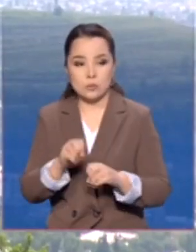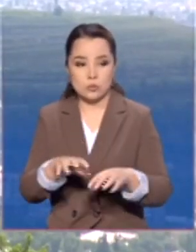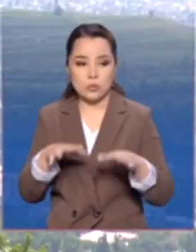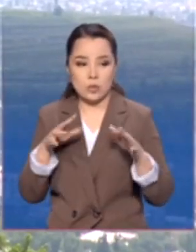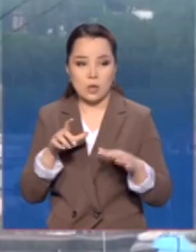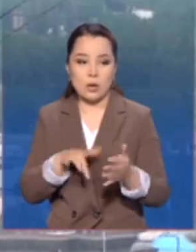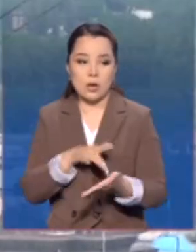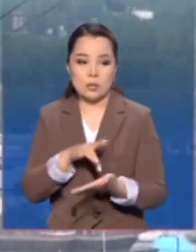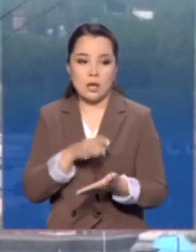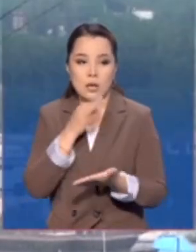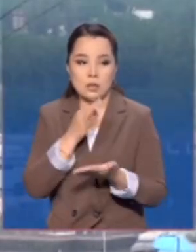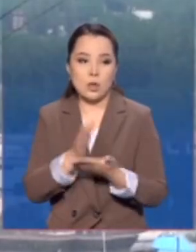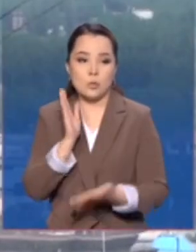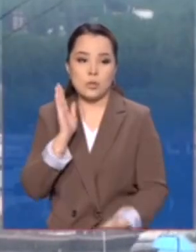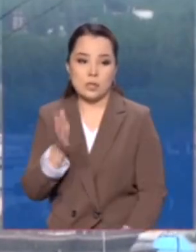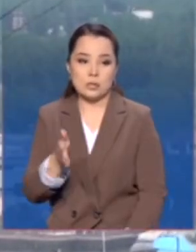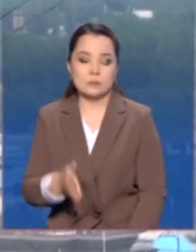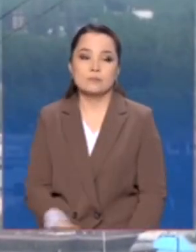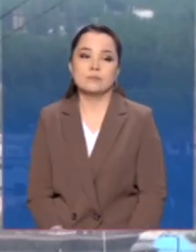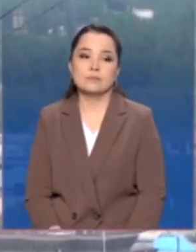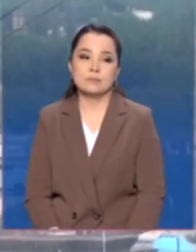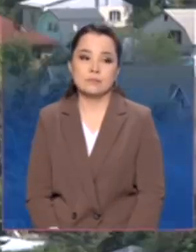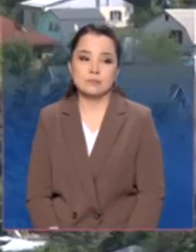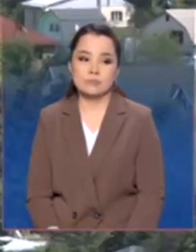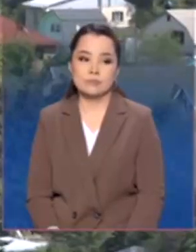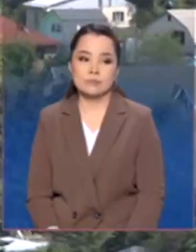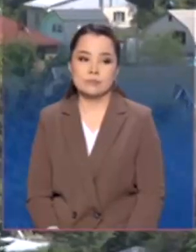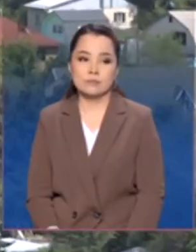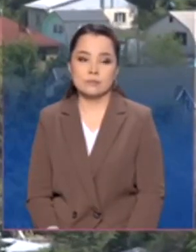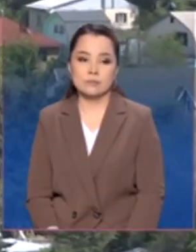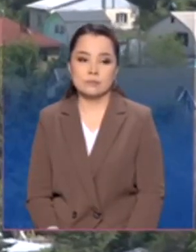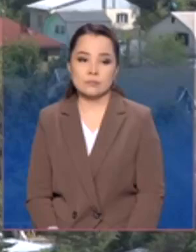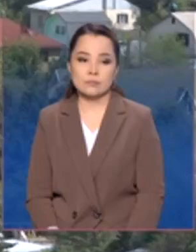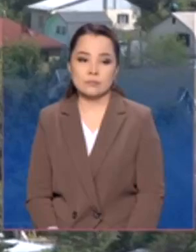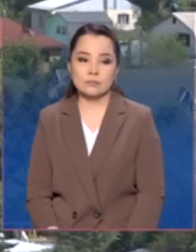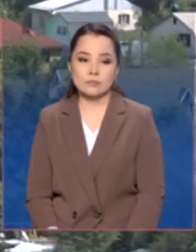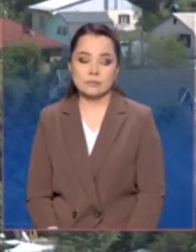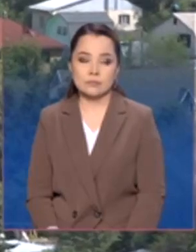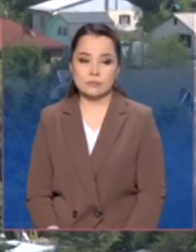қалалықтар айтар. Әйгерім Ердәулет, Ерболат Қуаныш, Апта.